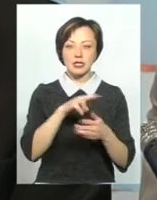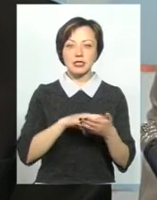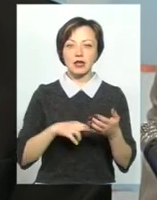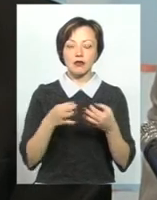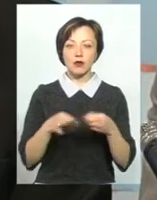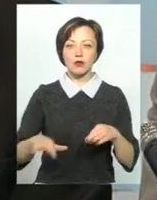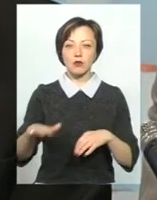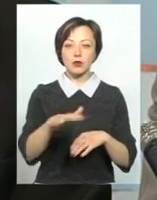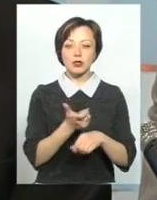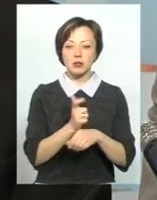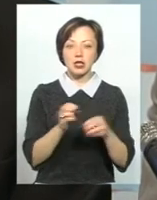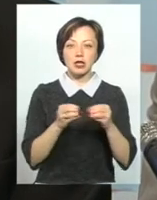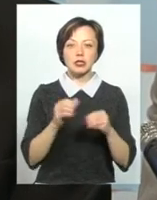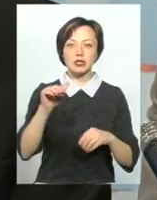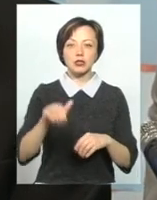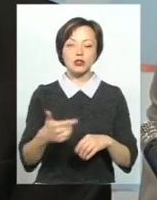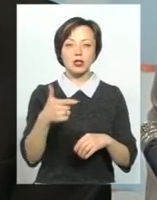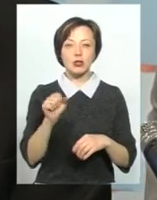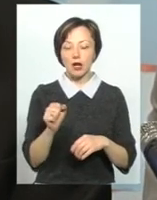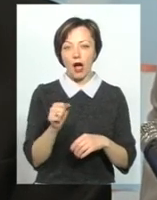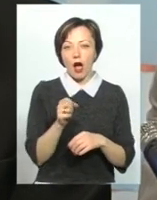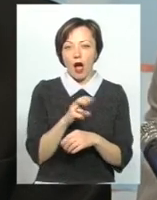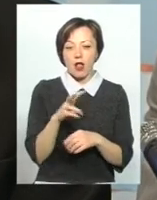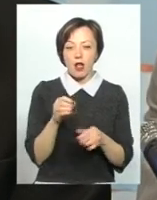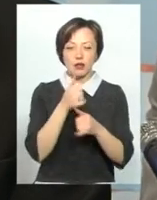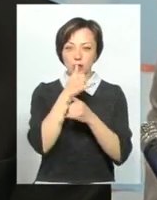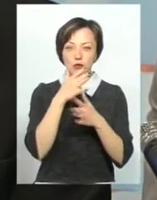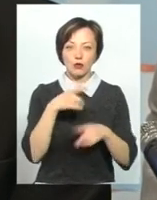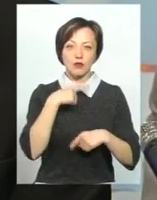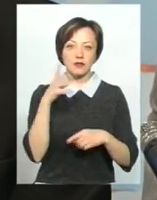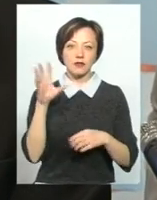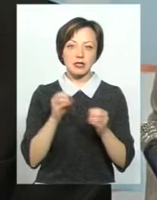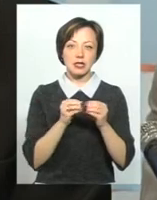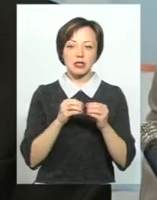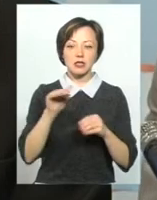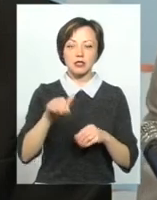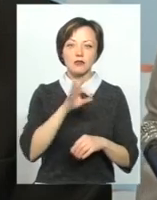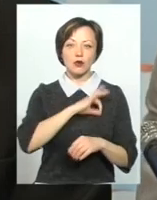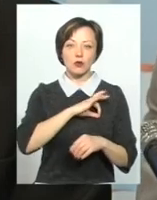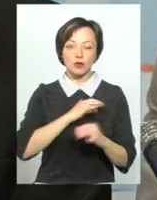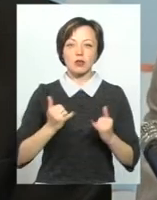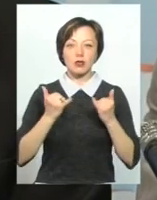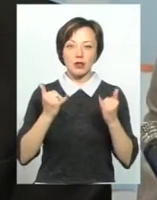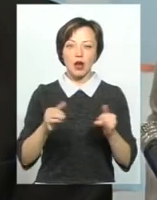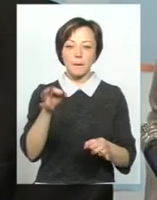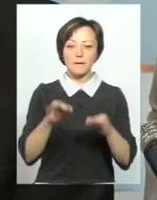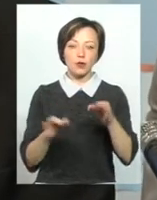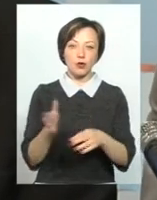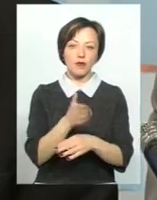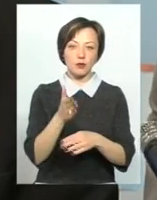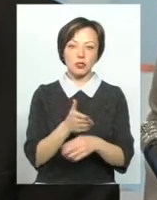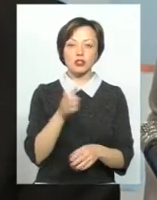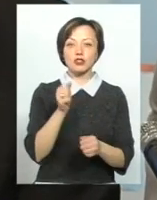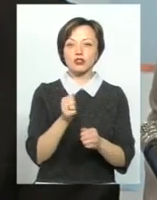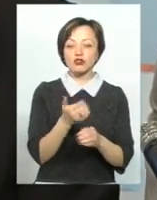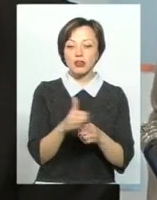10 тисяч гектарів, але не можна говорити, що от всі ці 10 тисяч використовуються для органічного виробництва.